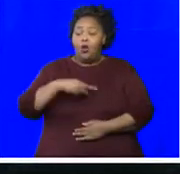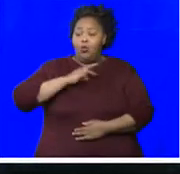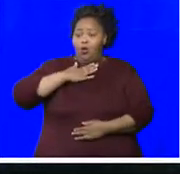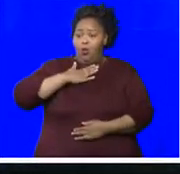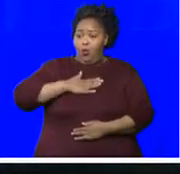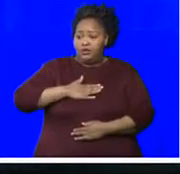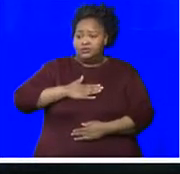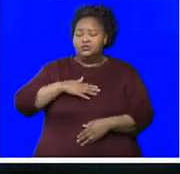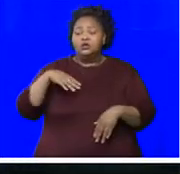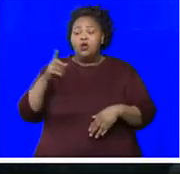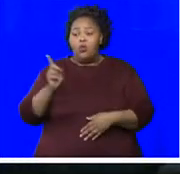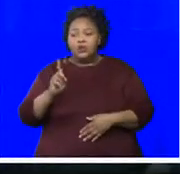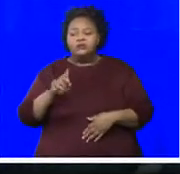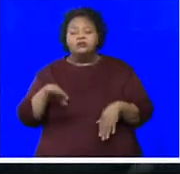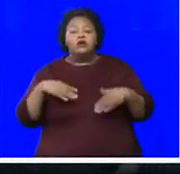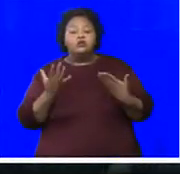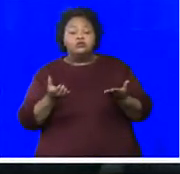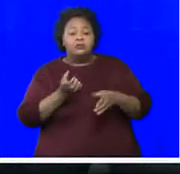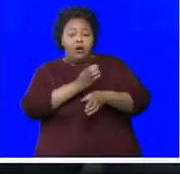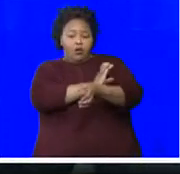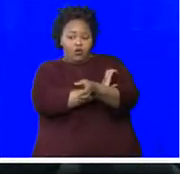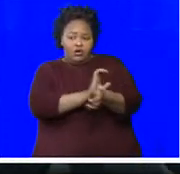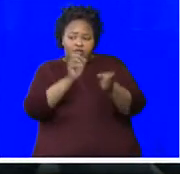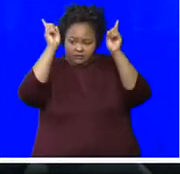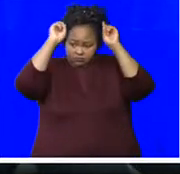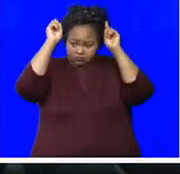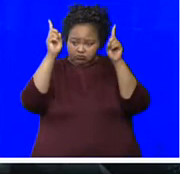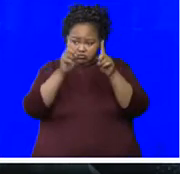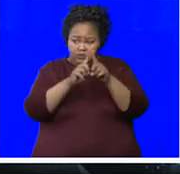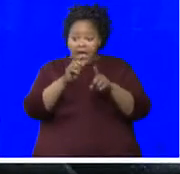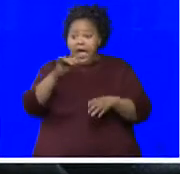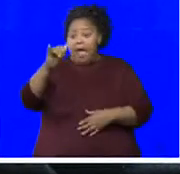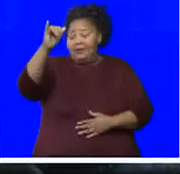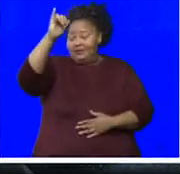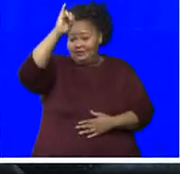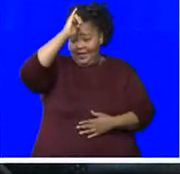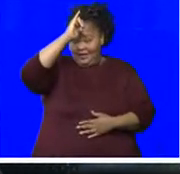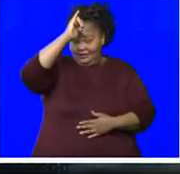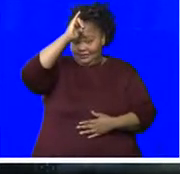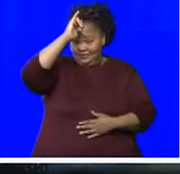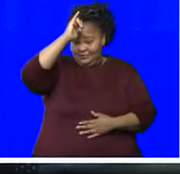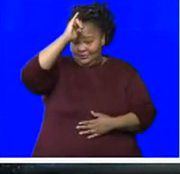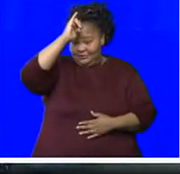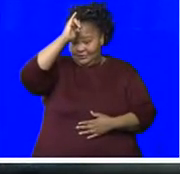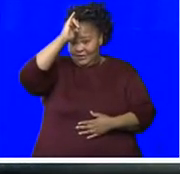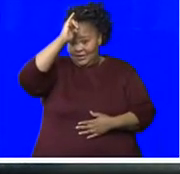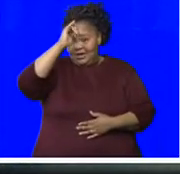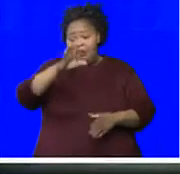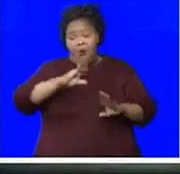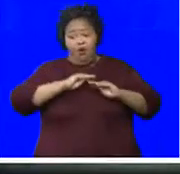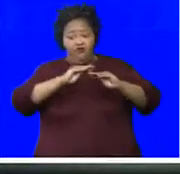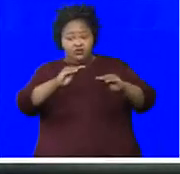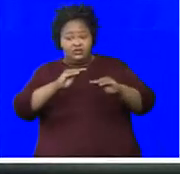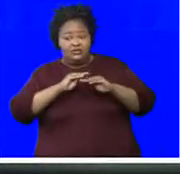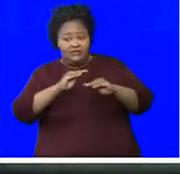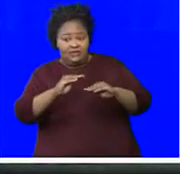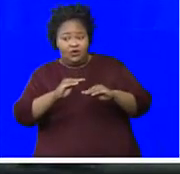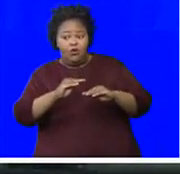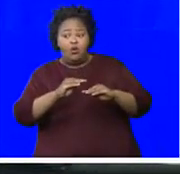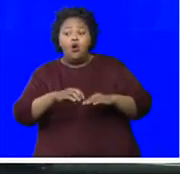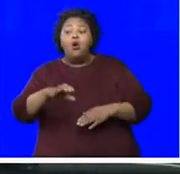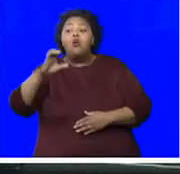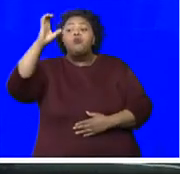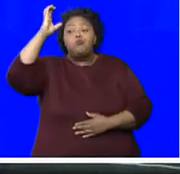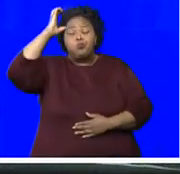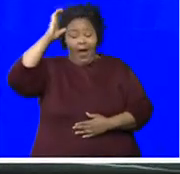lawo ma skills nema competencies lafunwa live ema competencies lata wenda ukuthi umntwana aphuma versatile